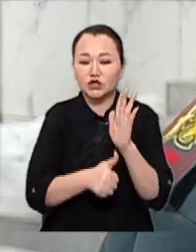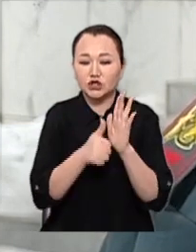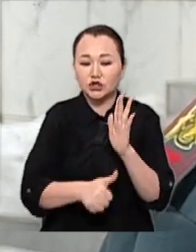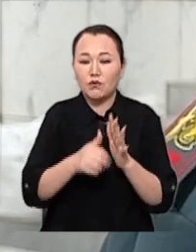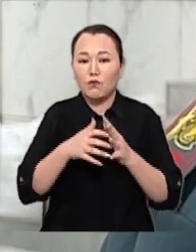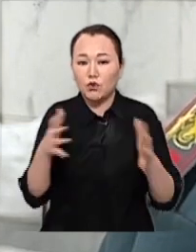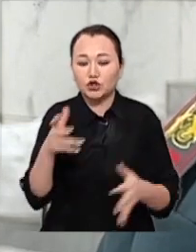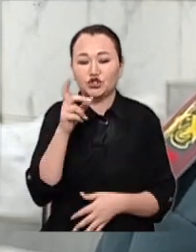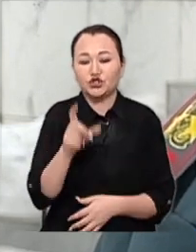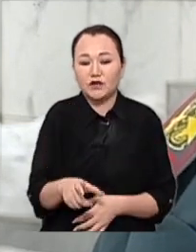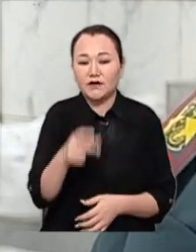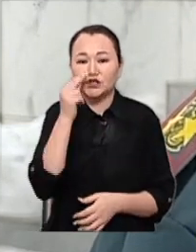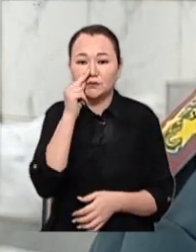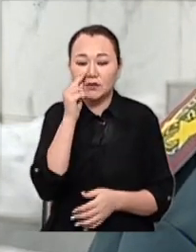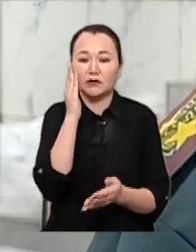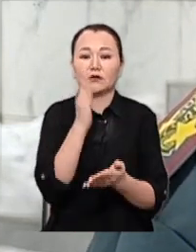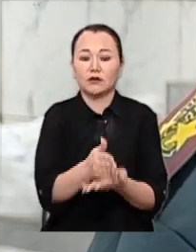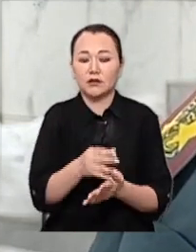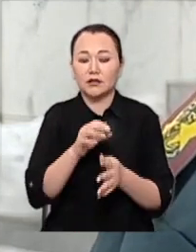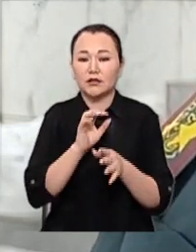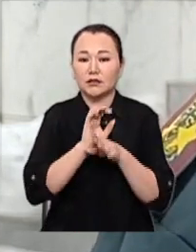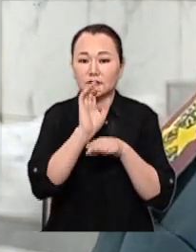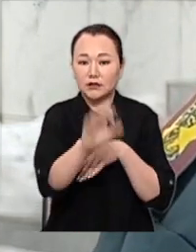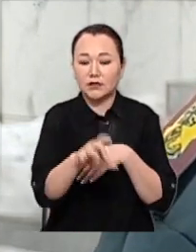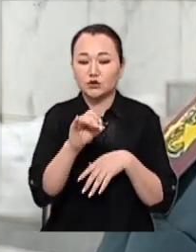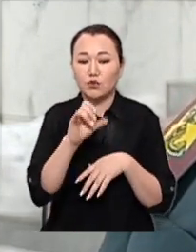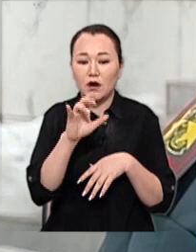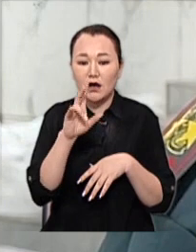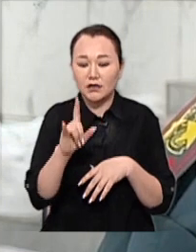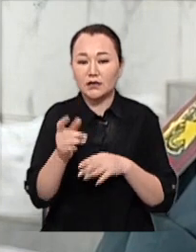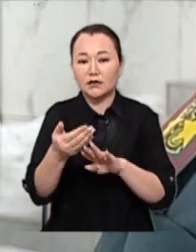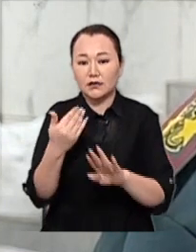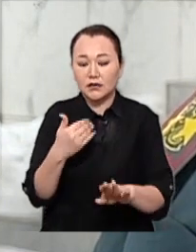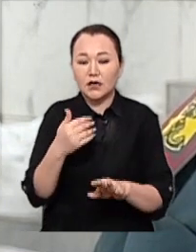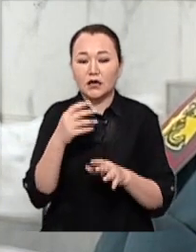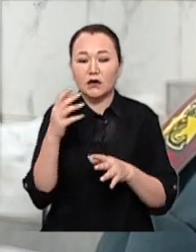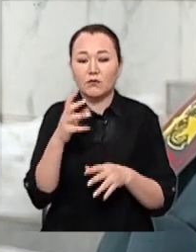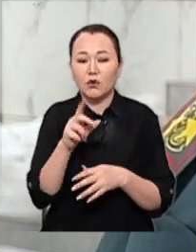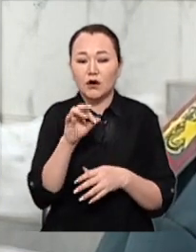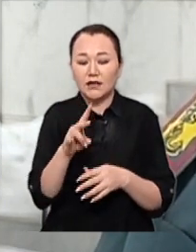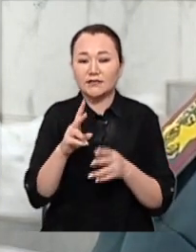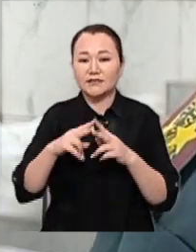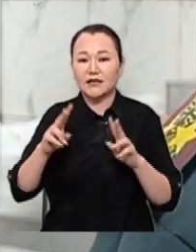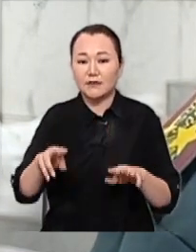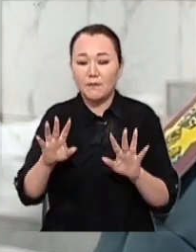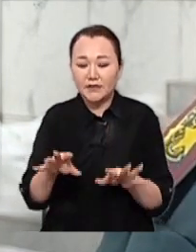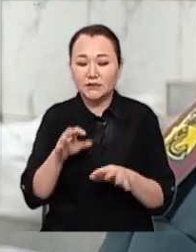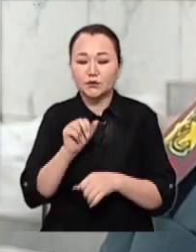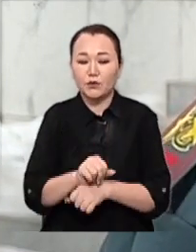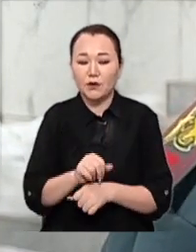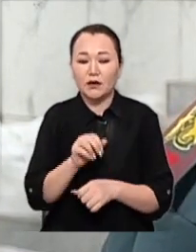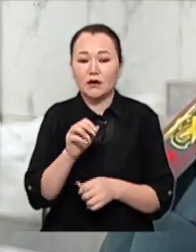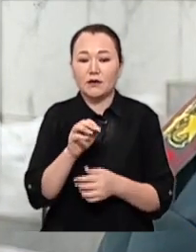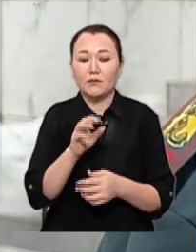астам адам Шымкентке қарай тасымалданды, ал және Жуалы ауданынан бер жаққа болатын болса, боран станциясынан 96 адам